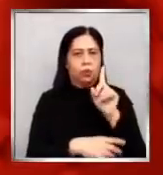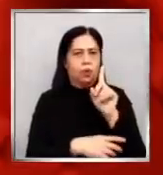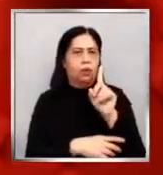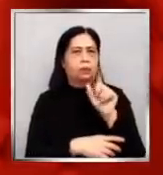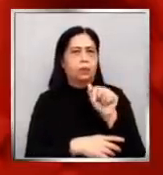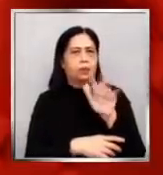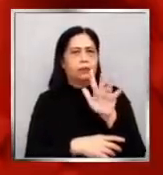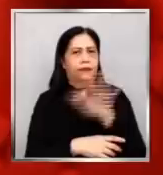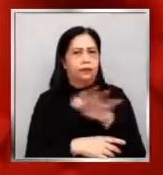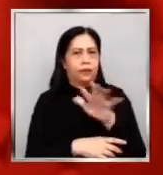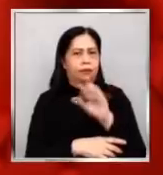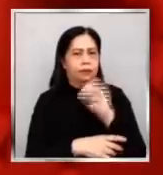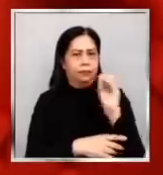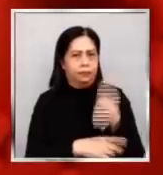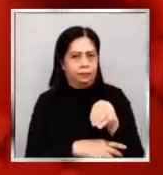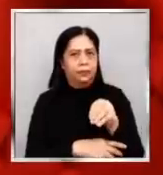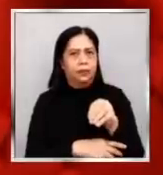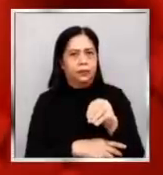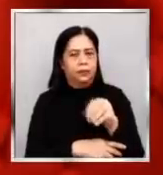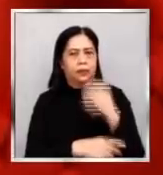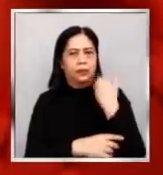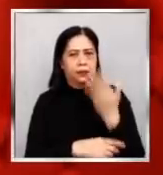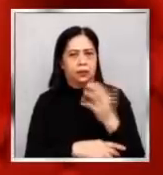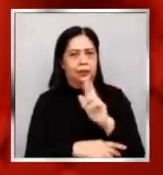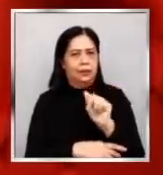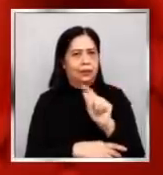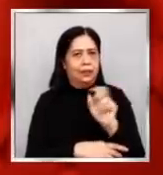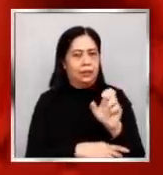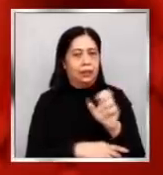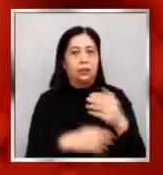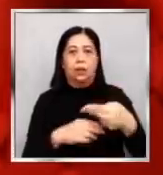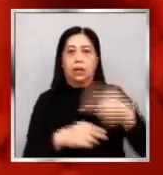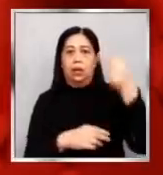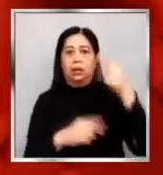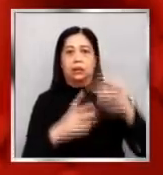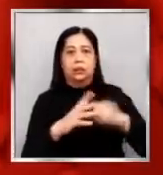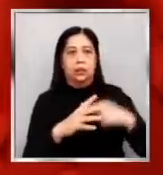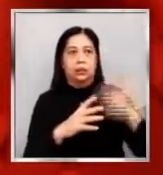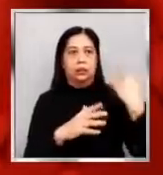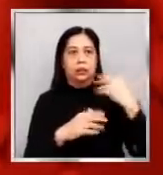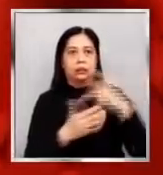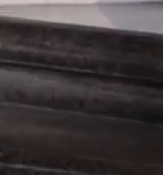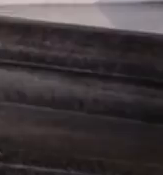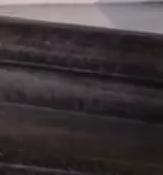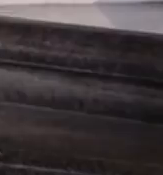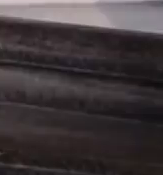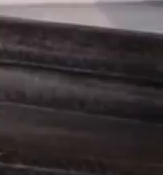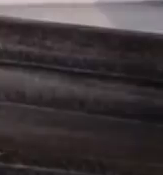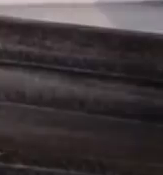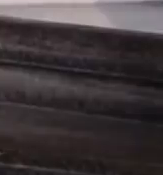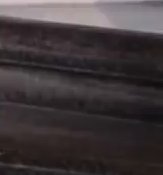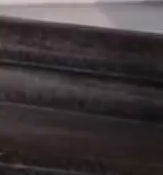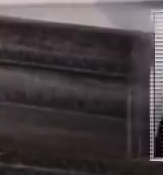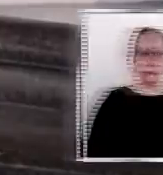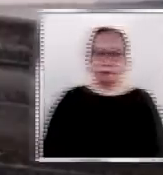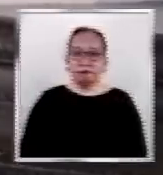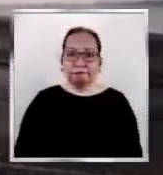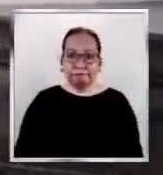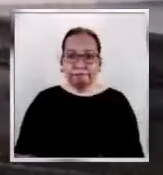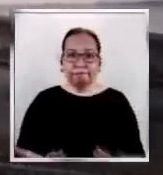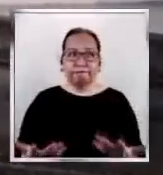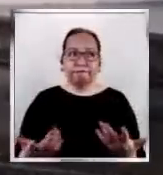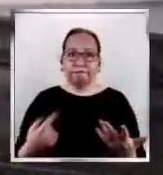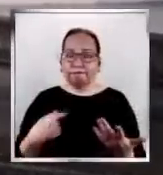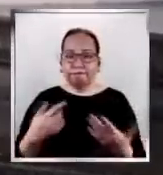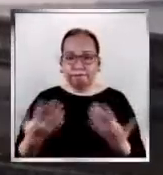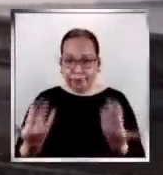1.55% ang fatality rate, pinakamataas mula nung huling bahagi ng Setyembre. Sa gitna ng pagluluwag sa COVID